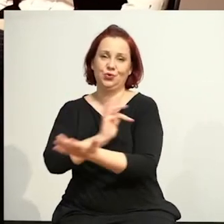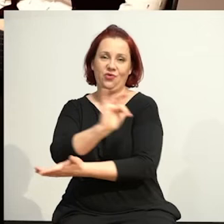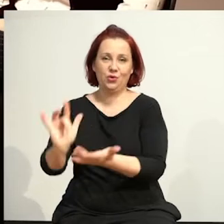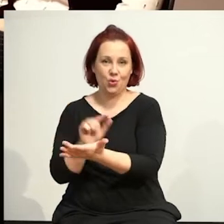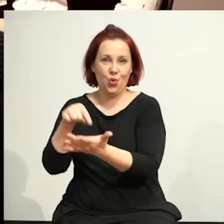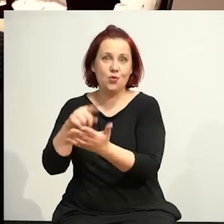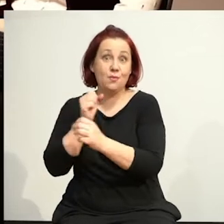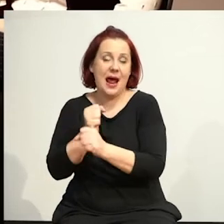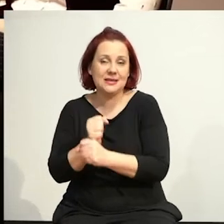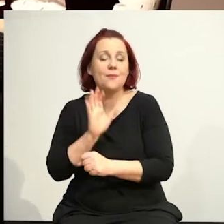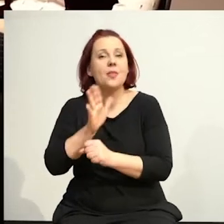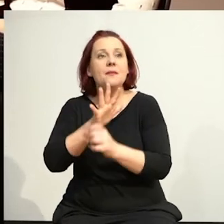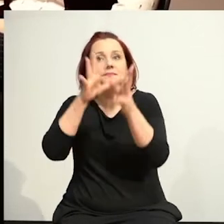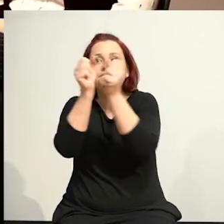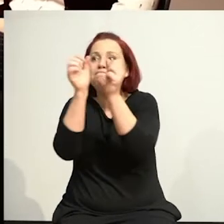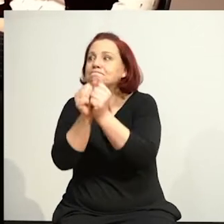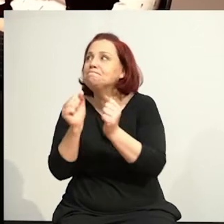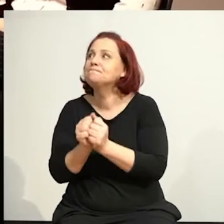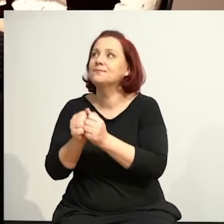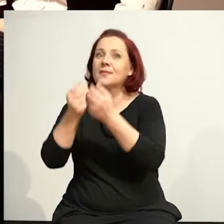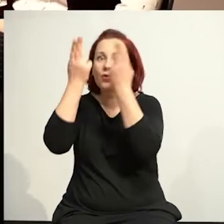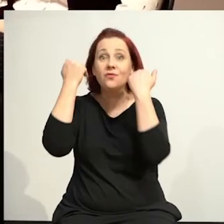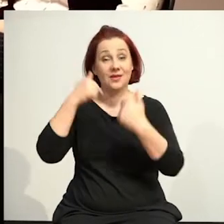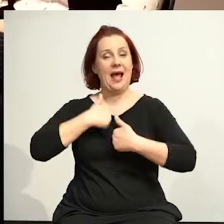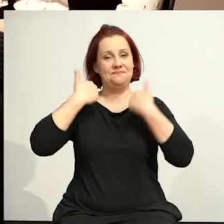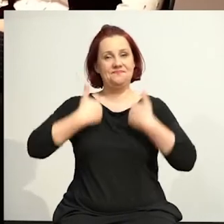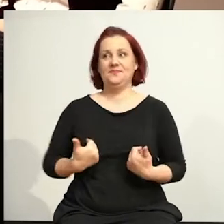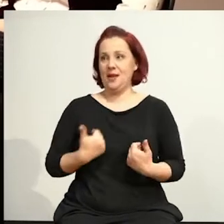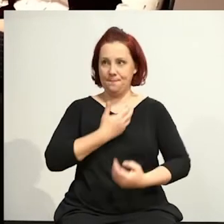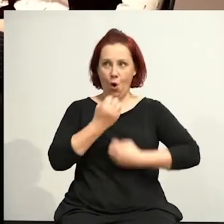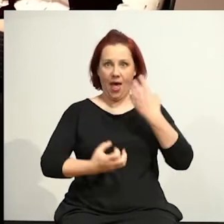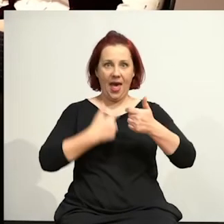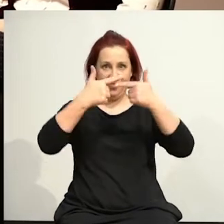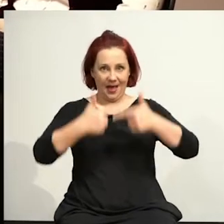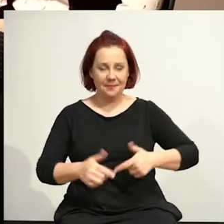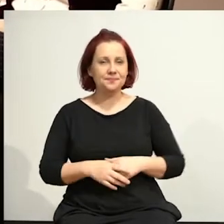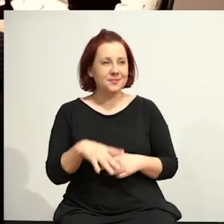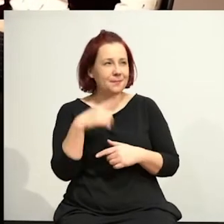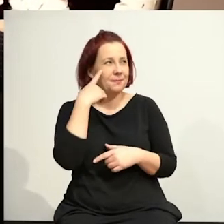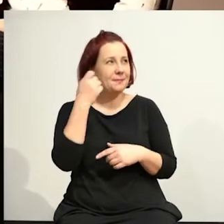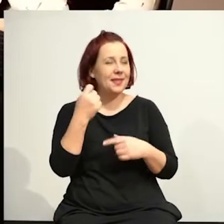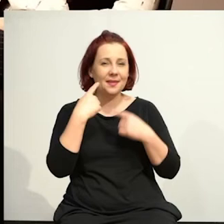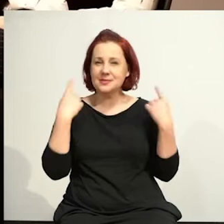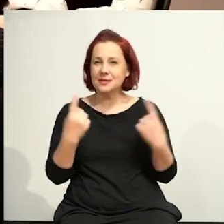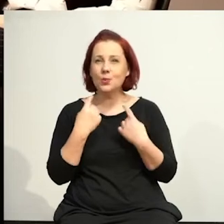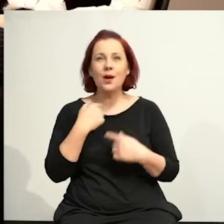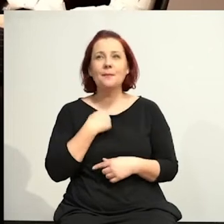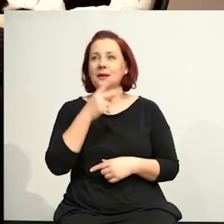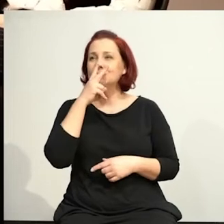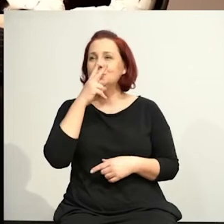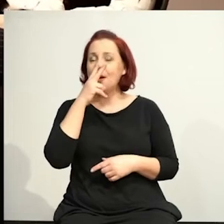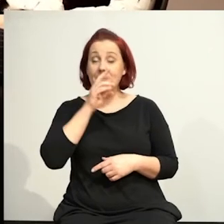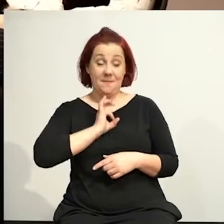odkrywałem Norwida jako poeta. Nie zapomnę takiego momentu, kiedy patrzyłem na swój